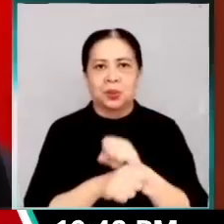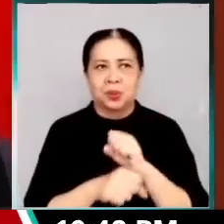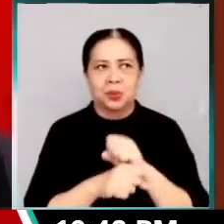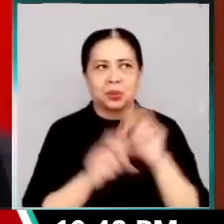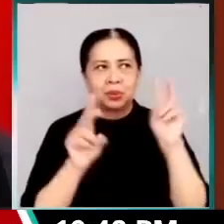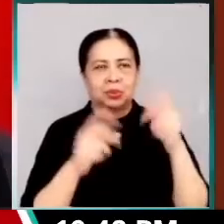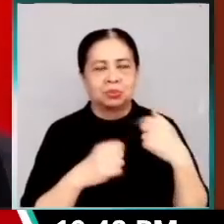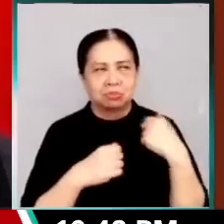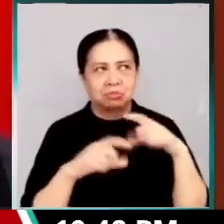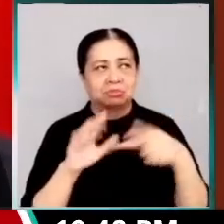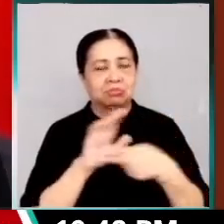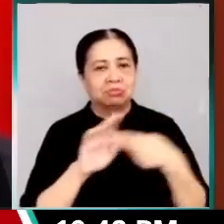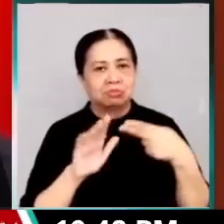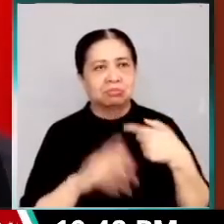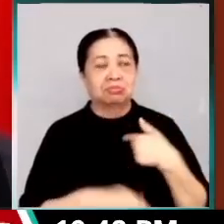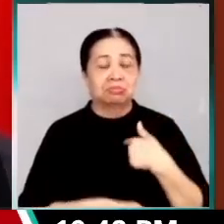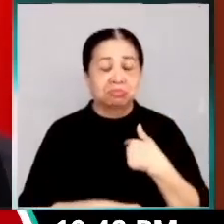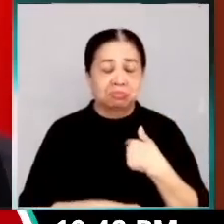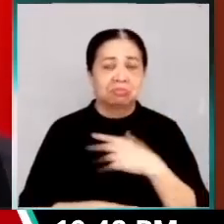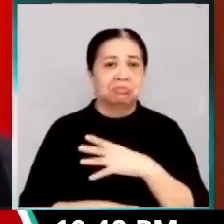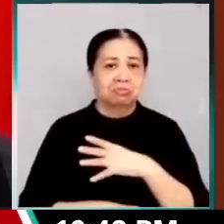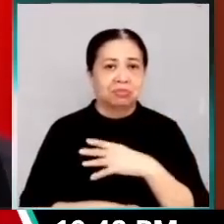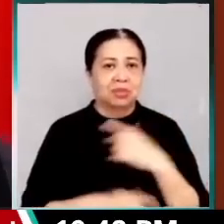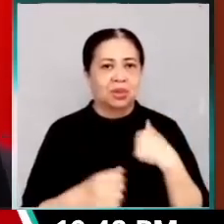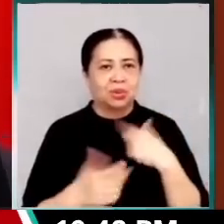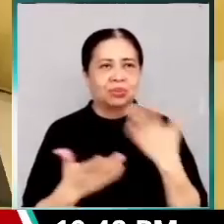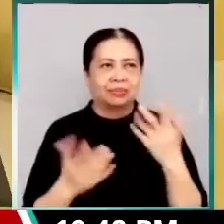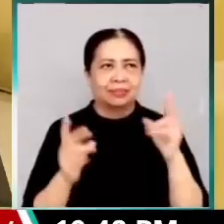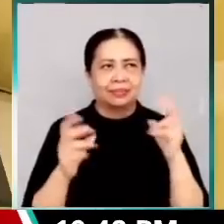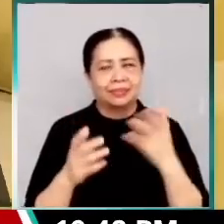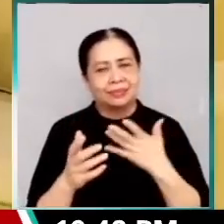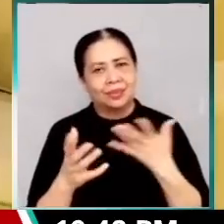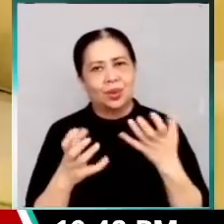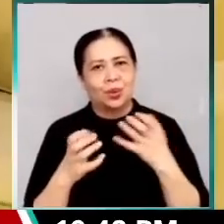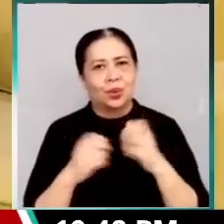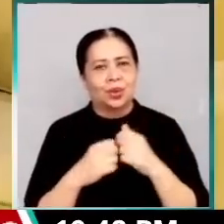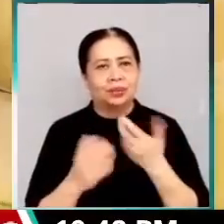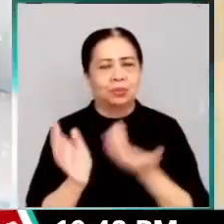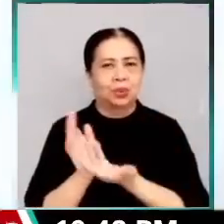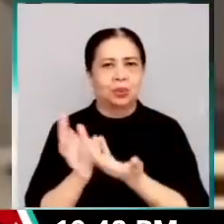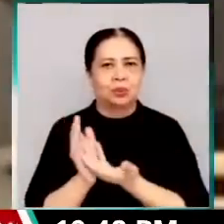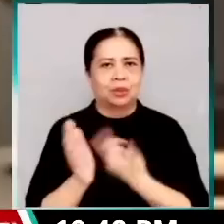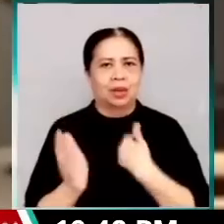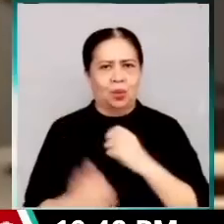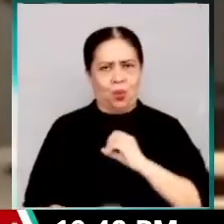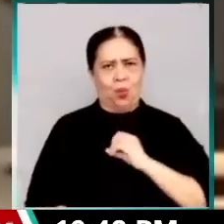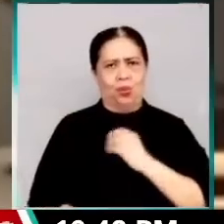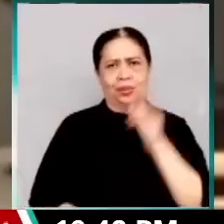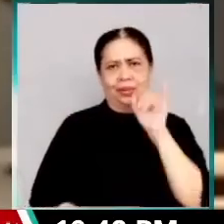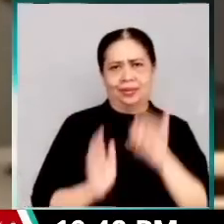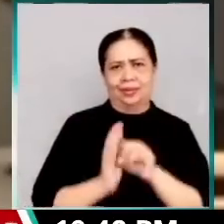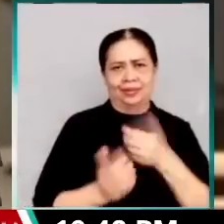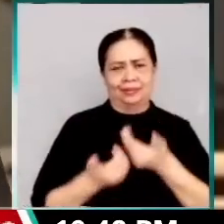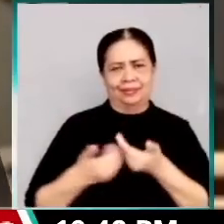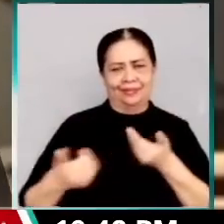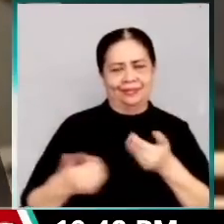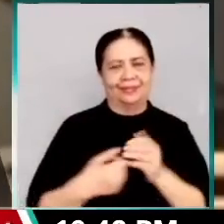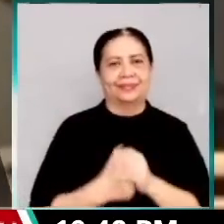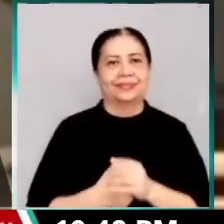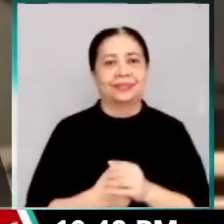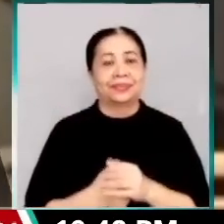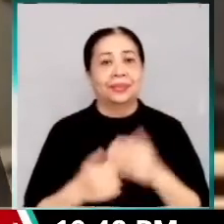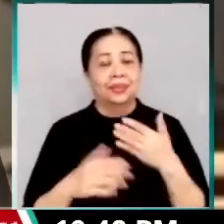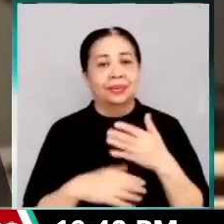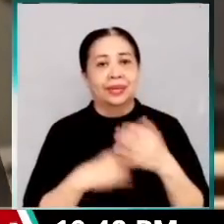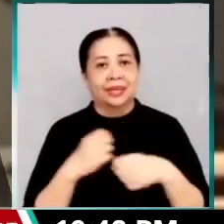ganun. Pero syempre ako, nandoon ako sa parang gusto ko rin i-prove na may sarili ako. After 2 years, back